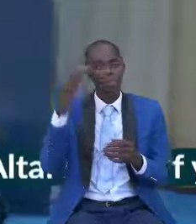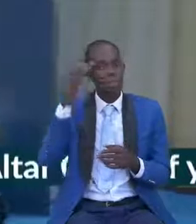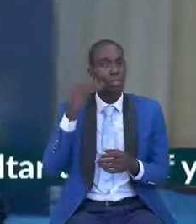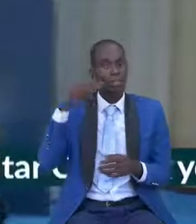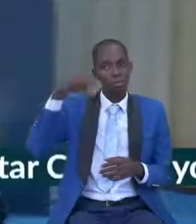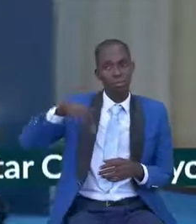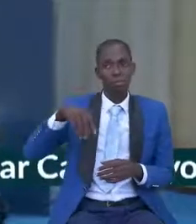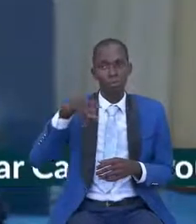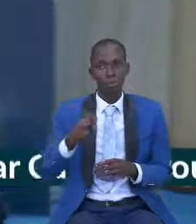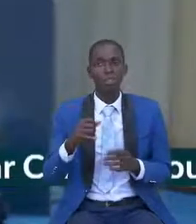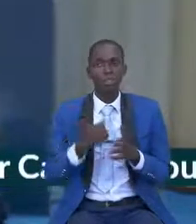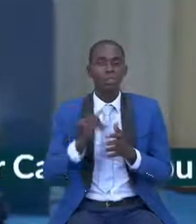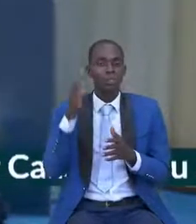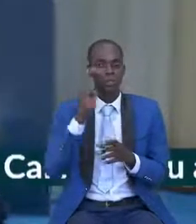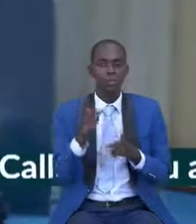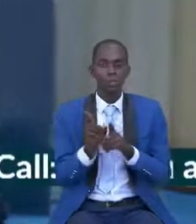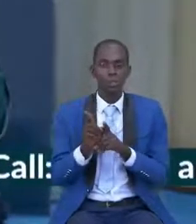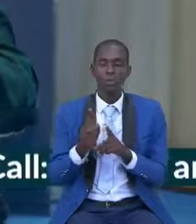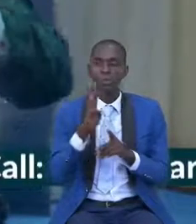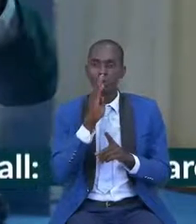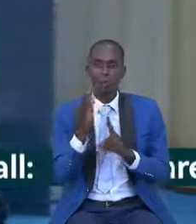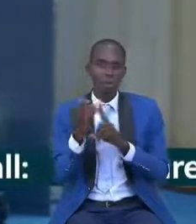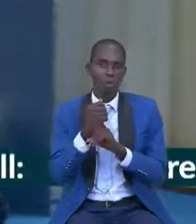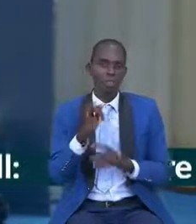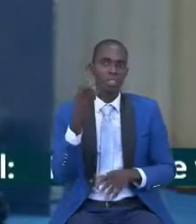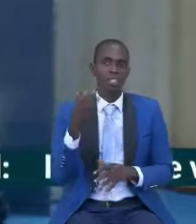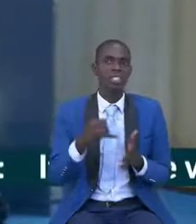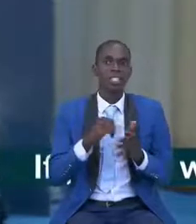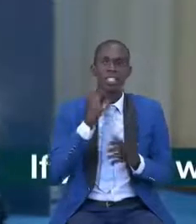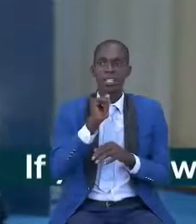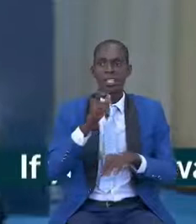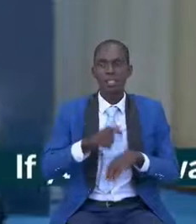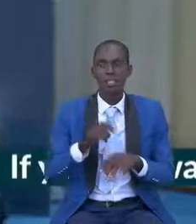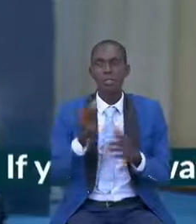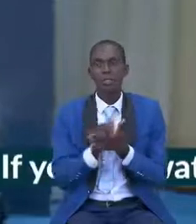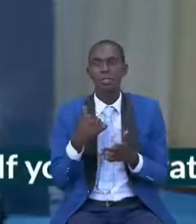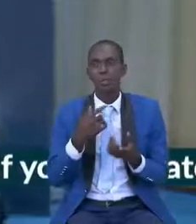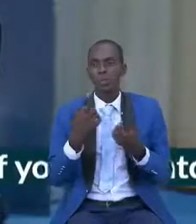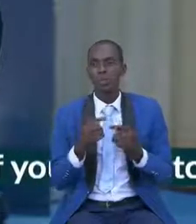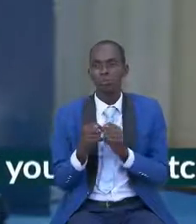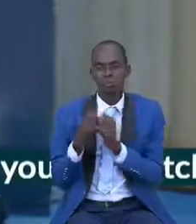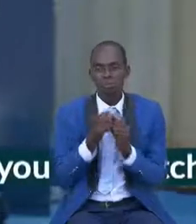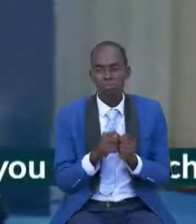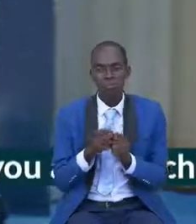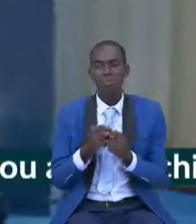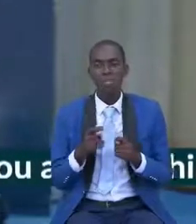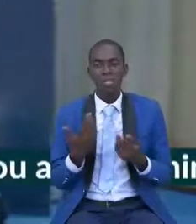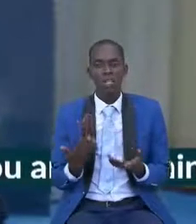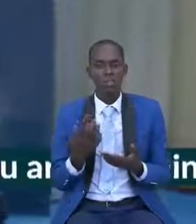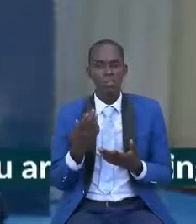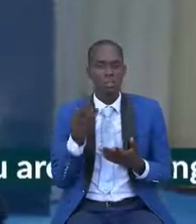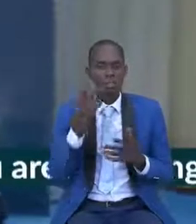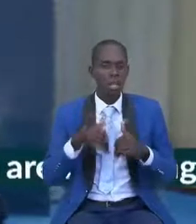chaque état, dans chaque nation, les détails vous seront donnés pour vous permettre de vous retrouver,